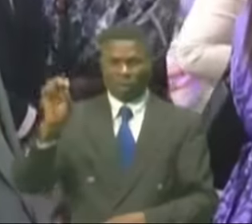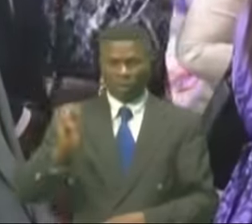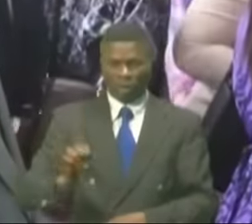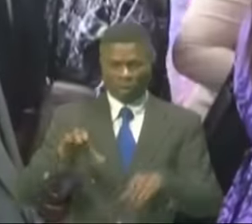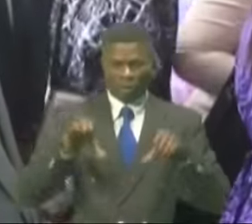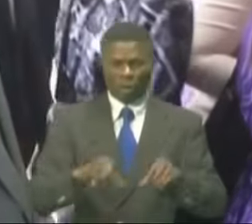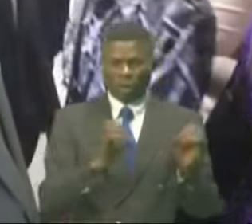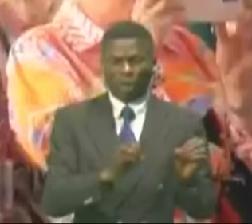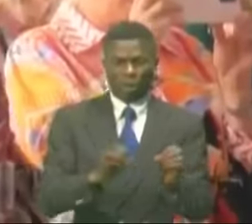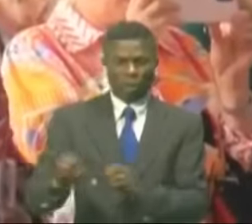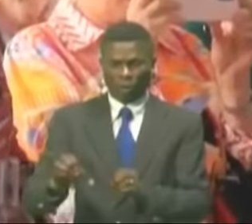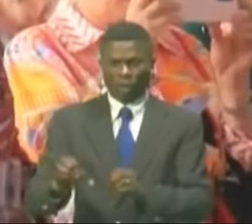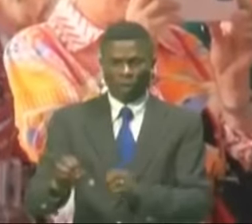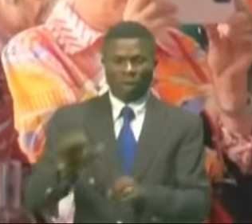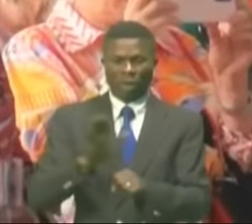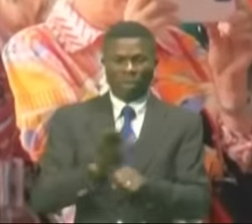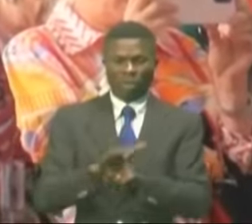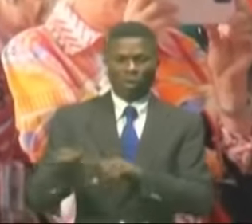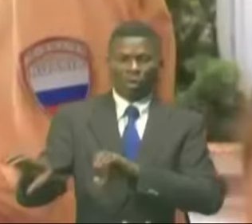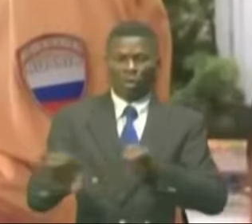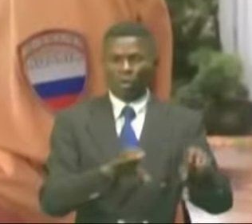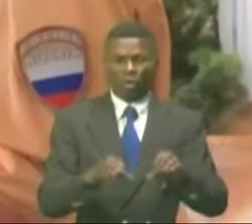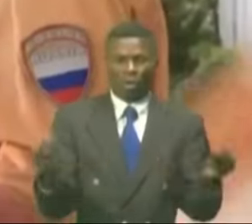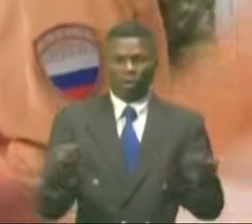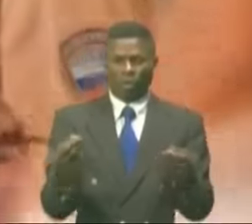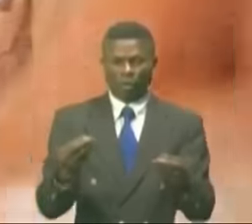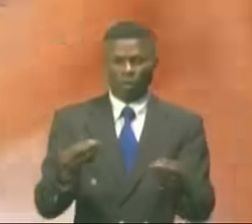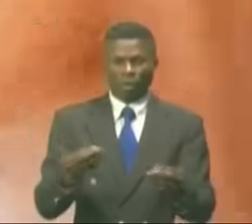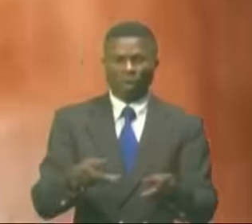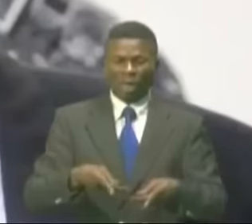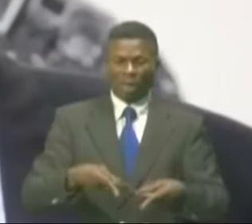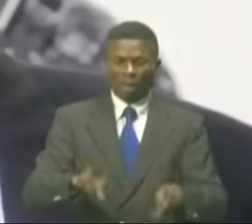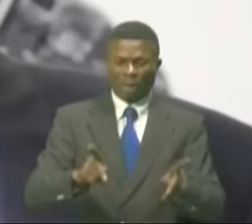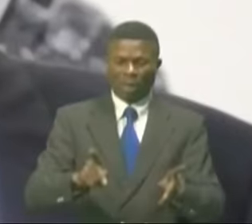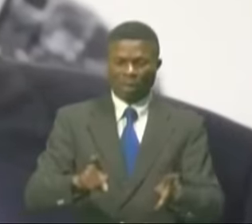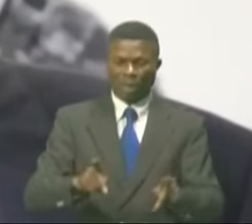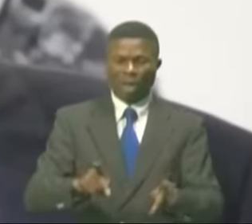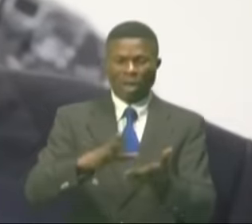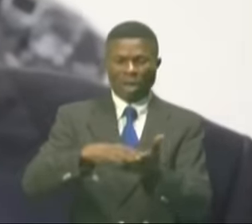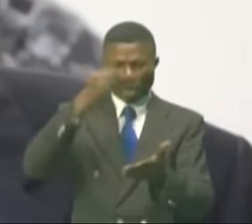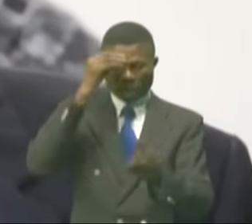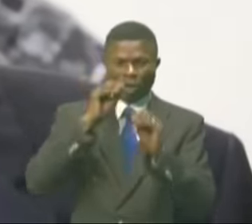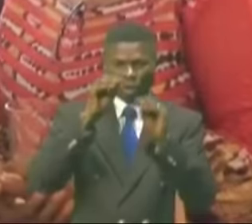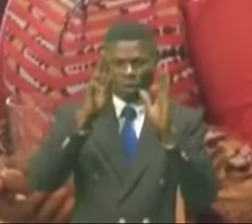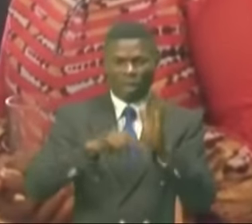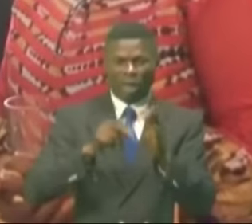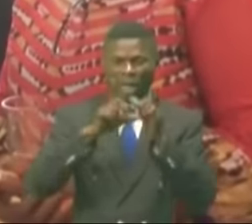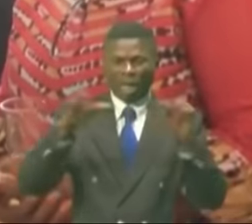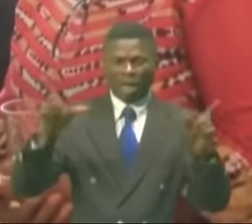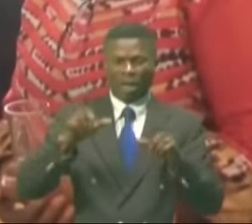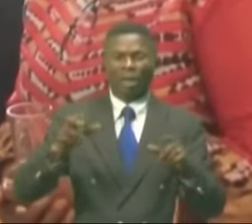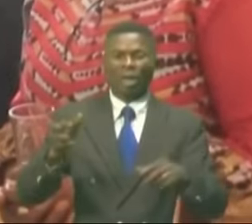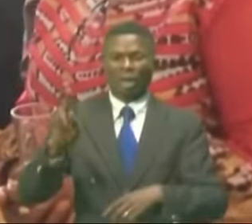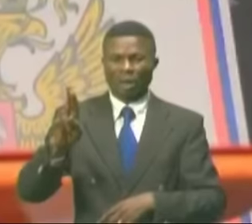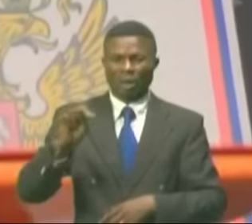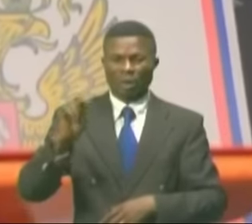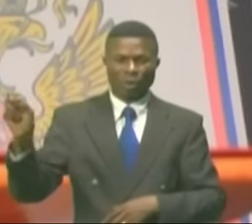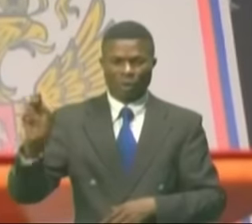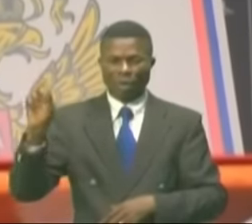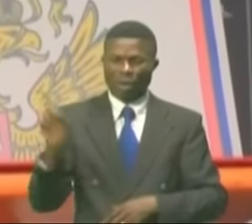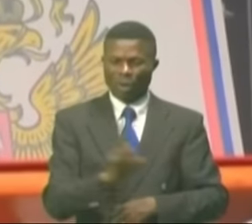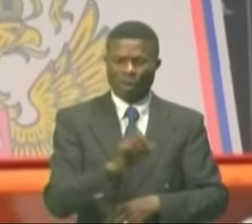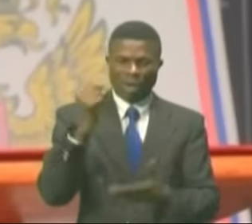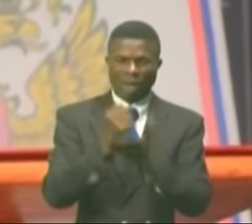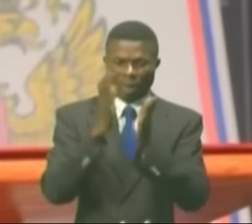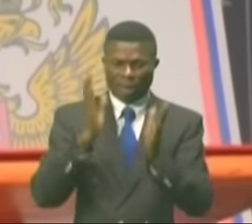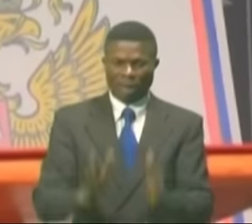vont organiser une série d'activités afin d'ouvrir des possibilités d'apprentissage et d'enseignement de la langue russe, on dit tour à tour